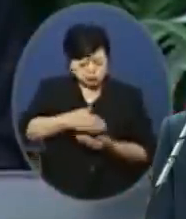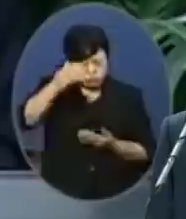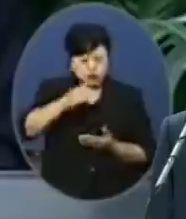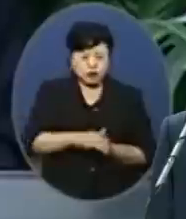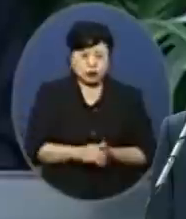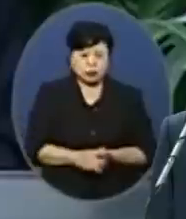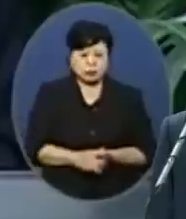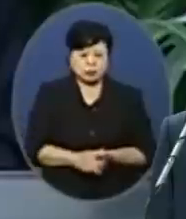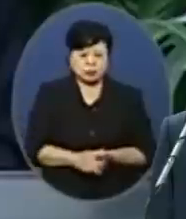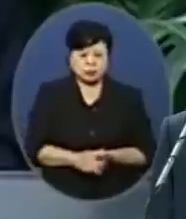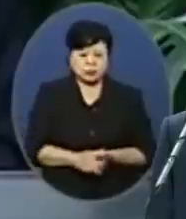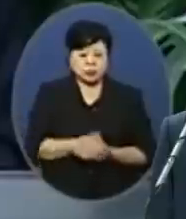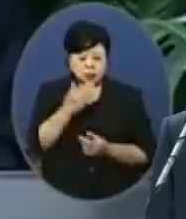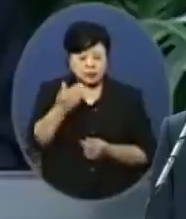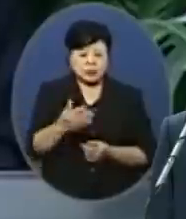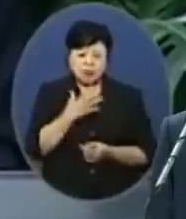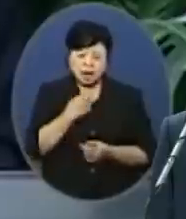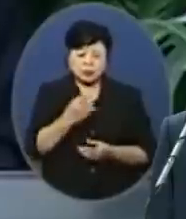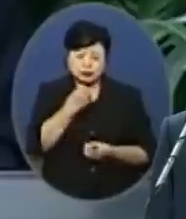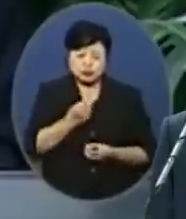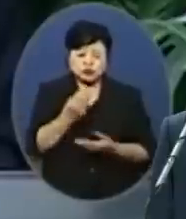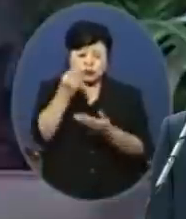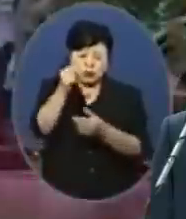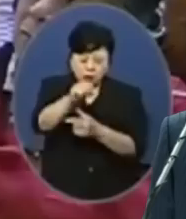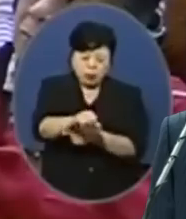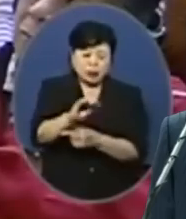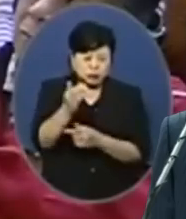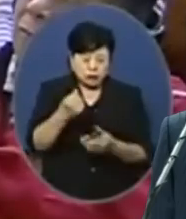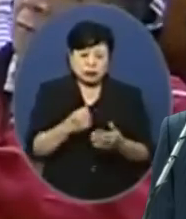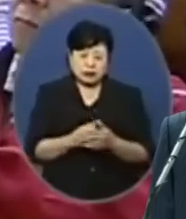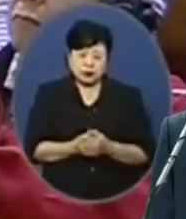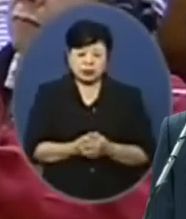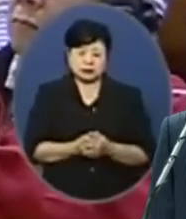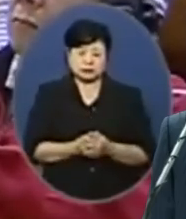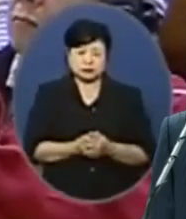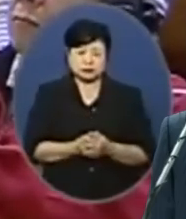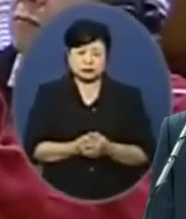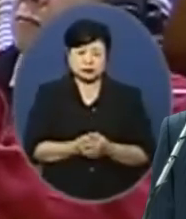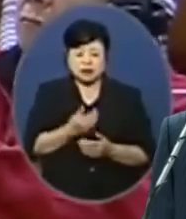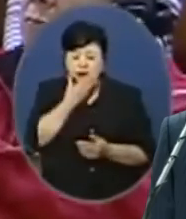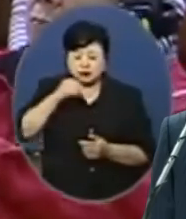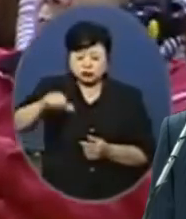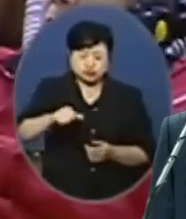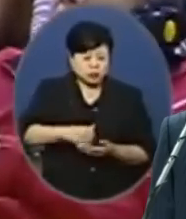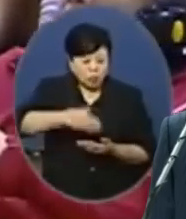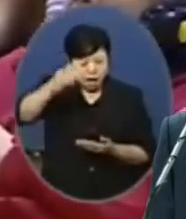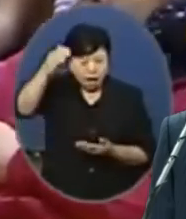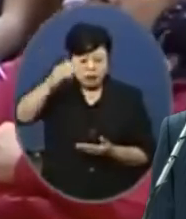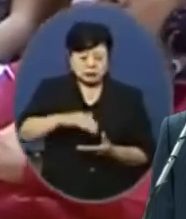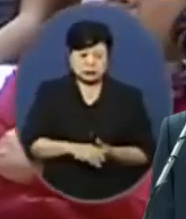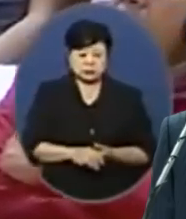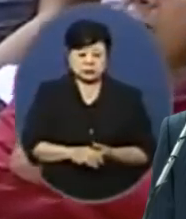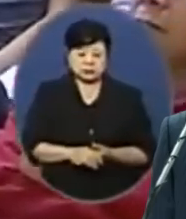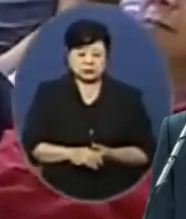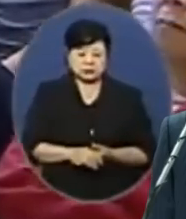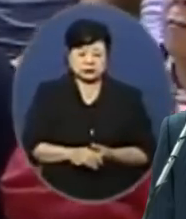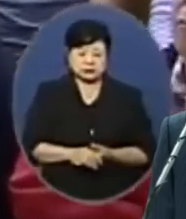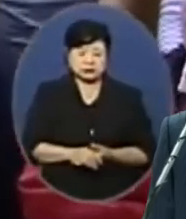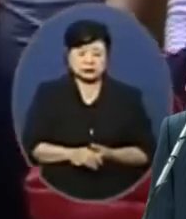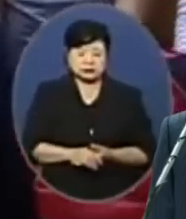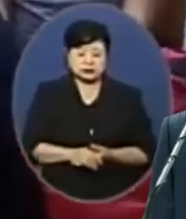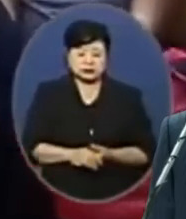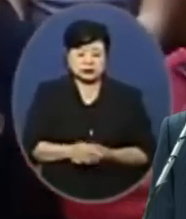되는 것입니다. 여러분에게 아브라함의 축복이 허락되어 있는 것입니다. 저주가 다 물러가고 무엇을 하든지